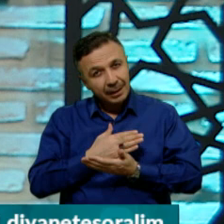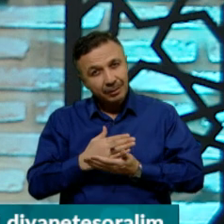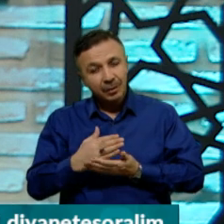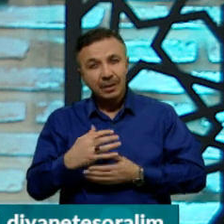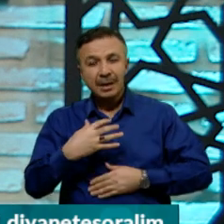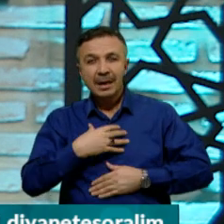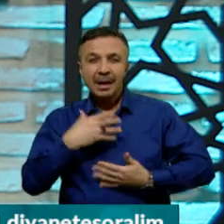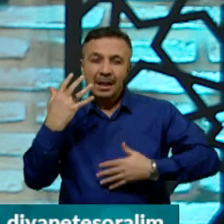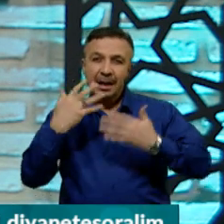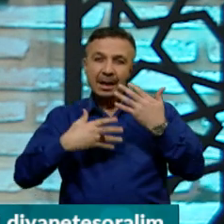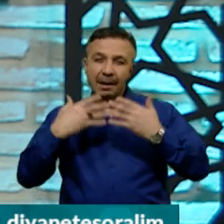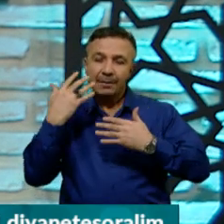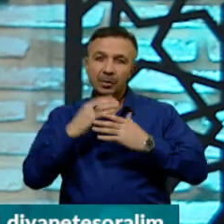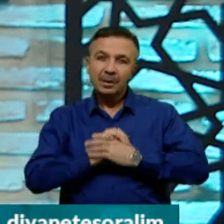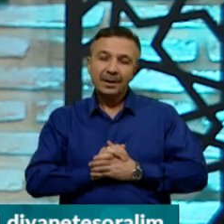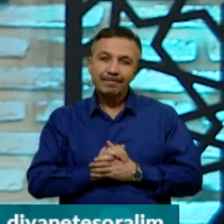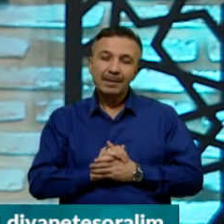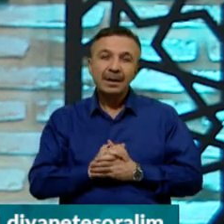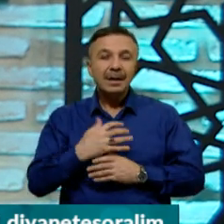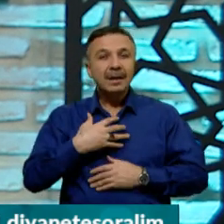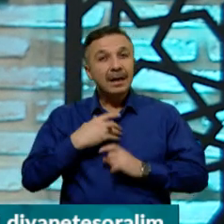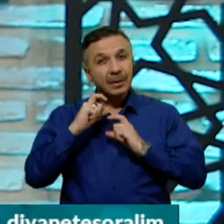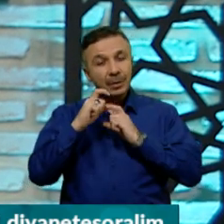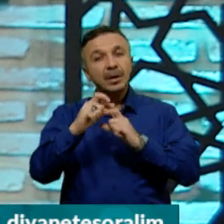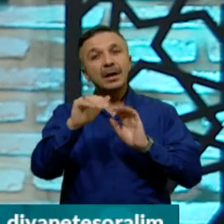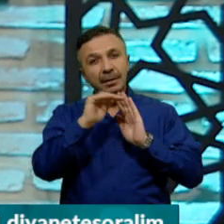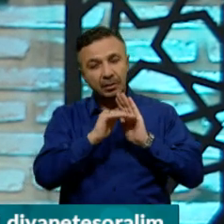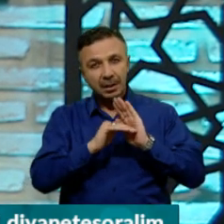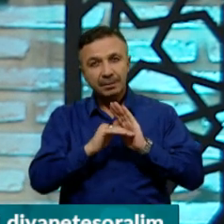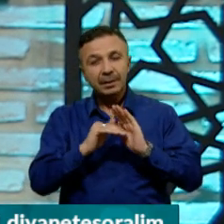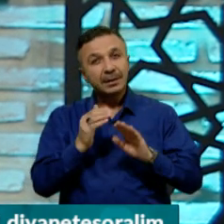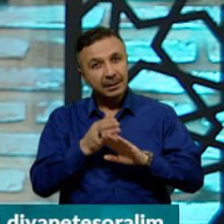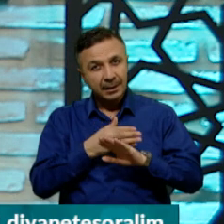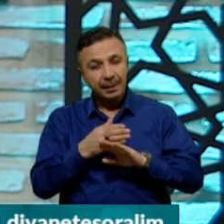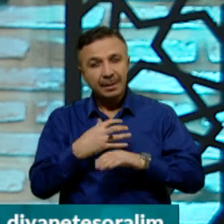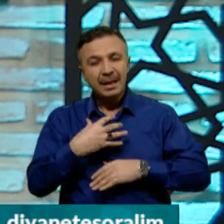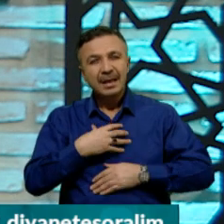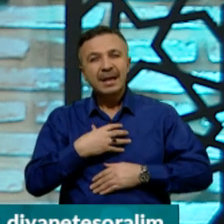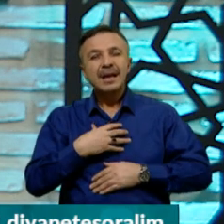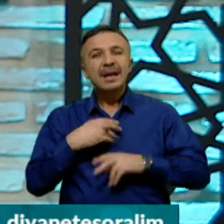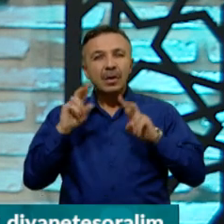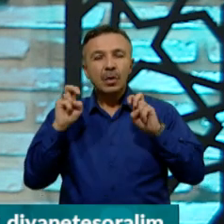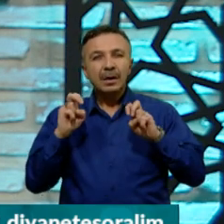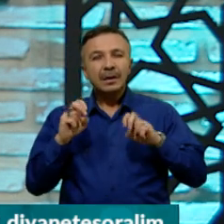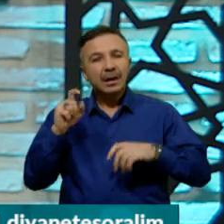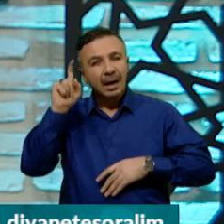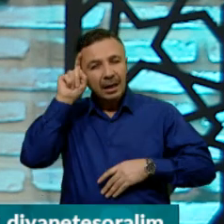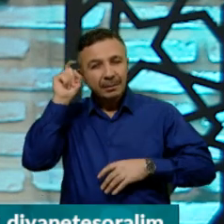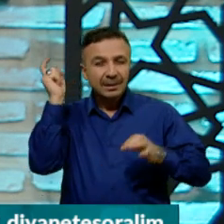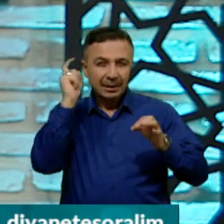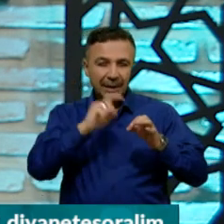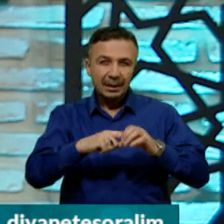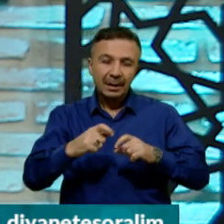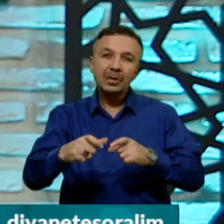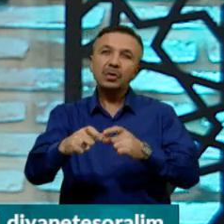Diyanet TV ekranları aracılığıyla diyanete soralım programı vesilesiyle dini konularda aklınıza takılan soruların cevaplarını arayacağız